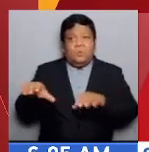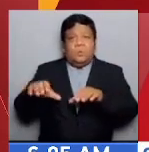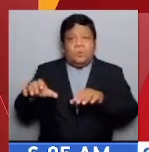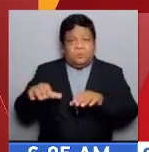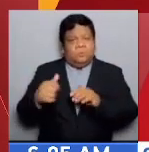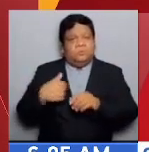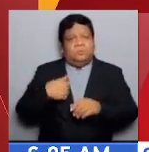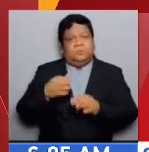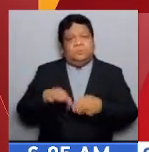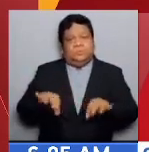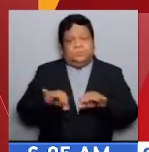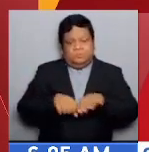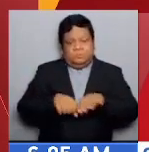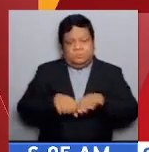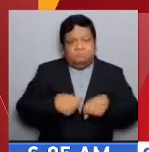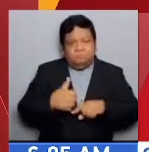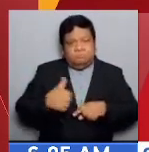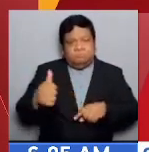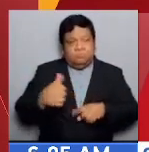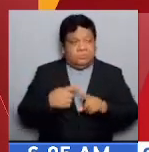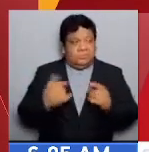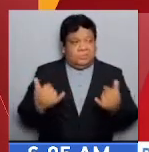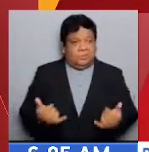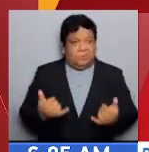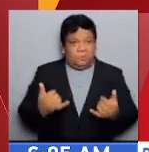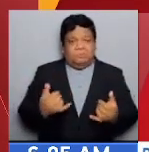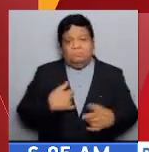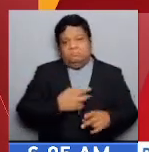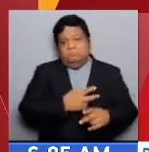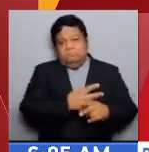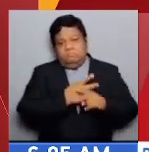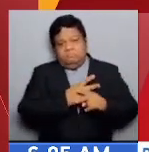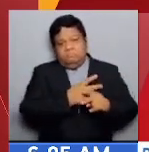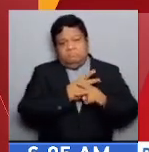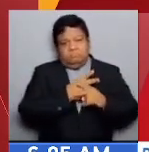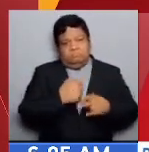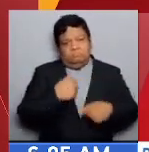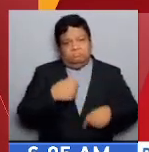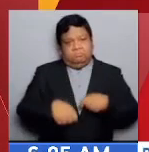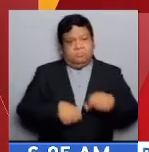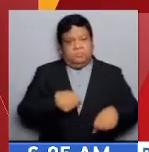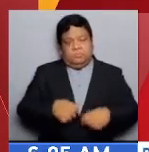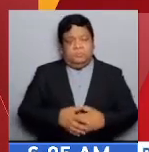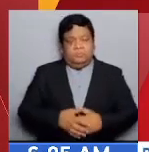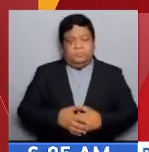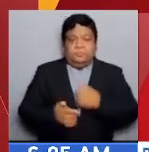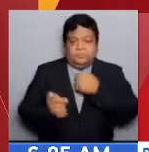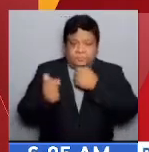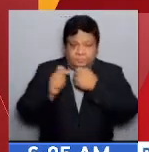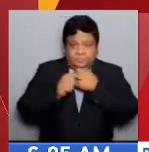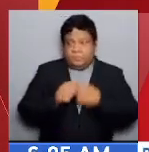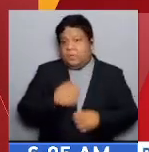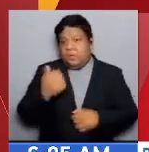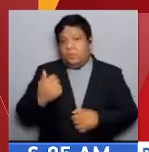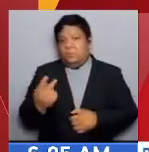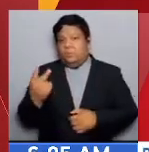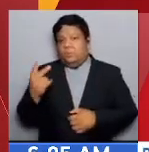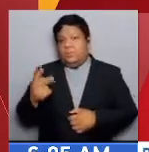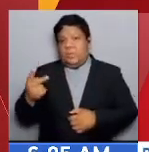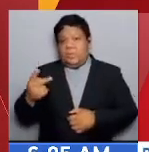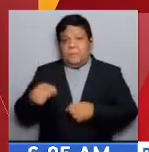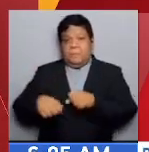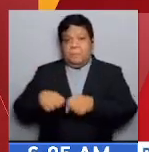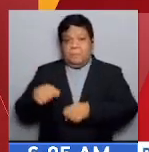ngayon wala, nanghiram na lang ako ng bike sa manugang ko. Ang ikalawang bisikleta na muntika na matangay, pagmamayari naman ng apo ni Aling